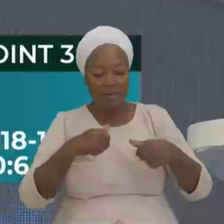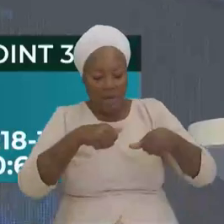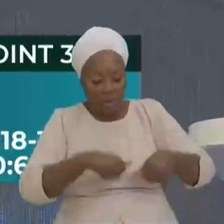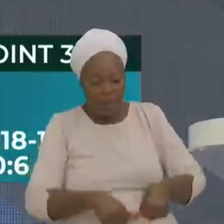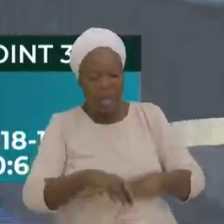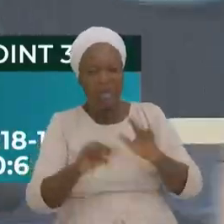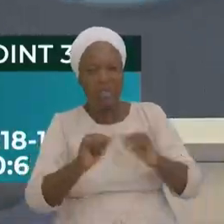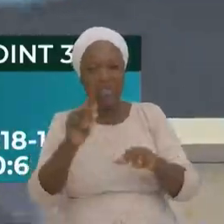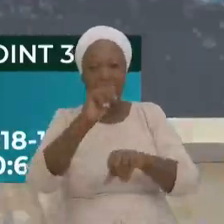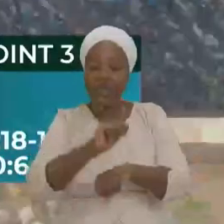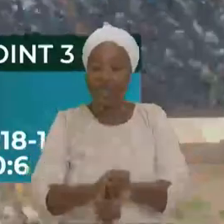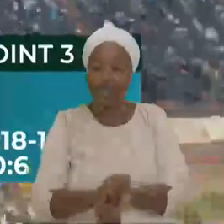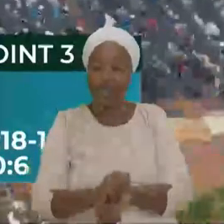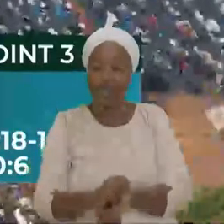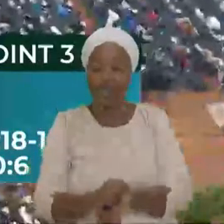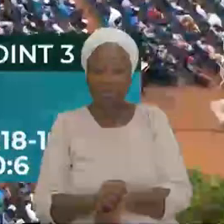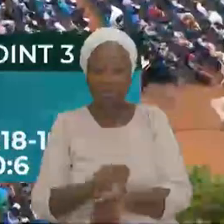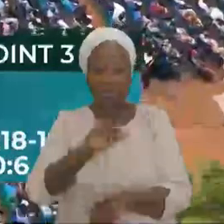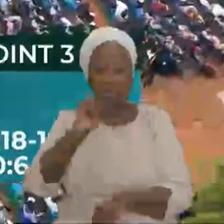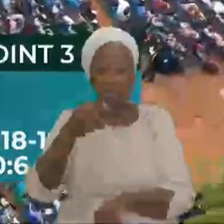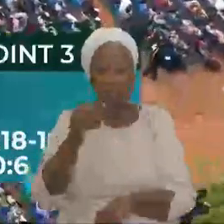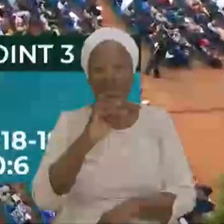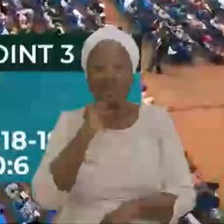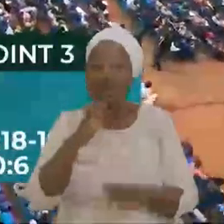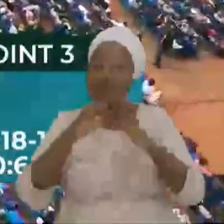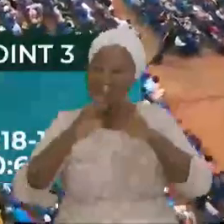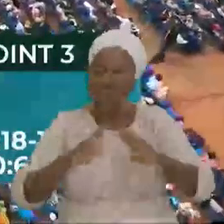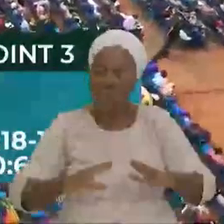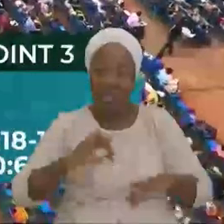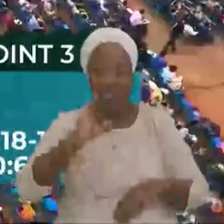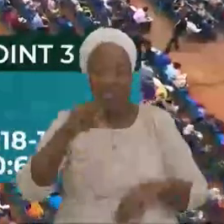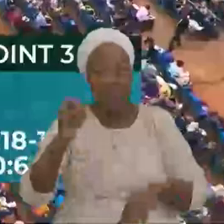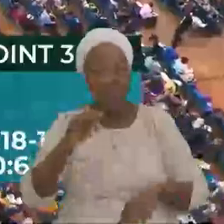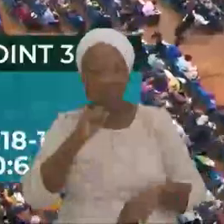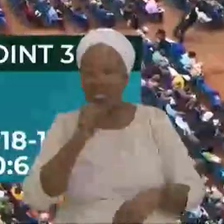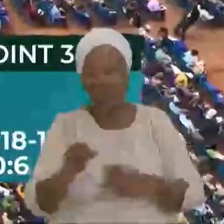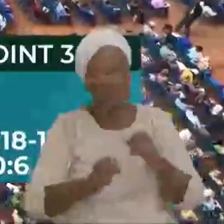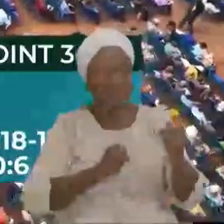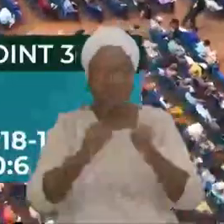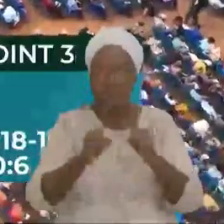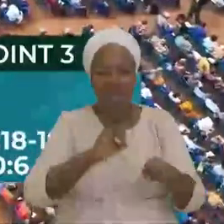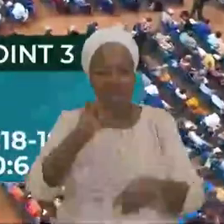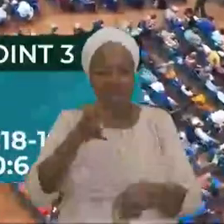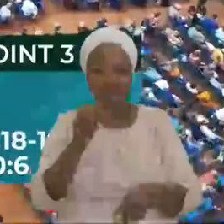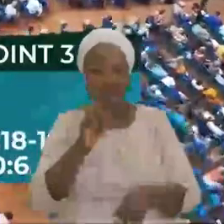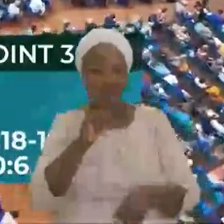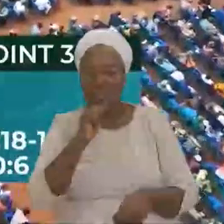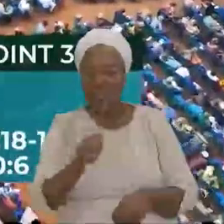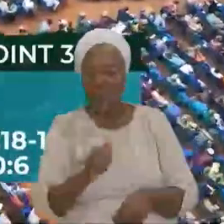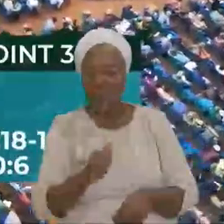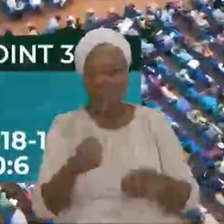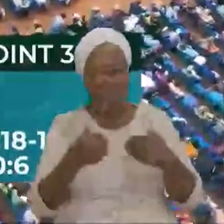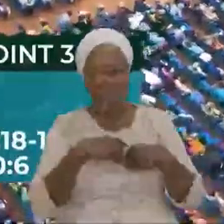Et si Jean et Judas vivent et demeurent dans le même temple, Jean est tranquille. Jean